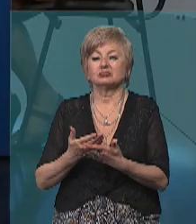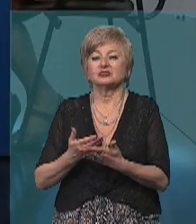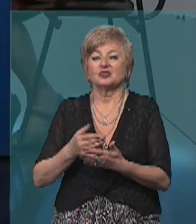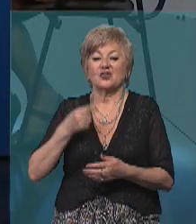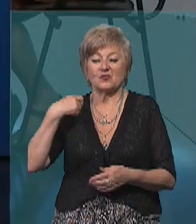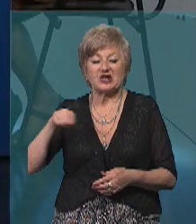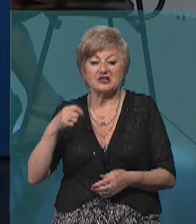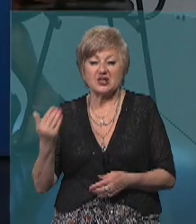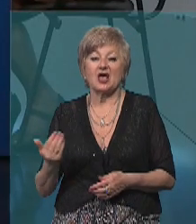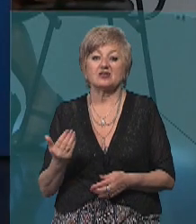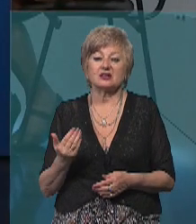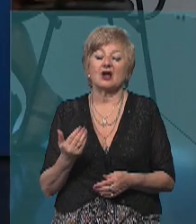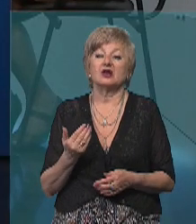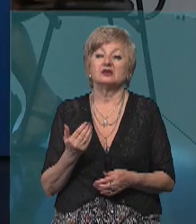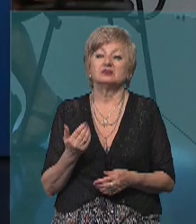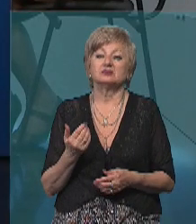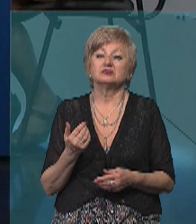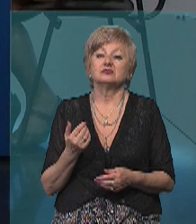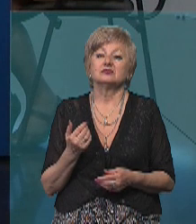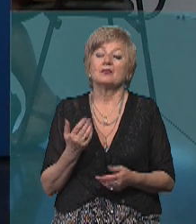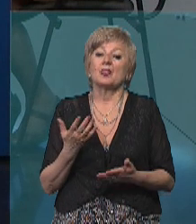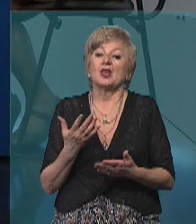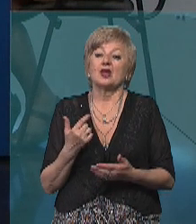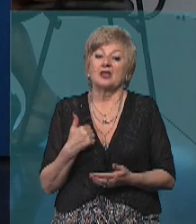ж я кажу, на жаль, що тим, от я кажу, от